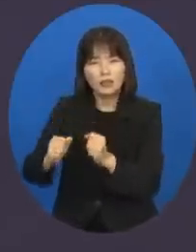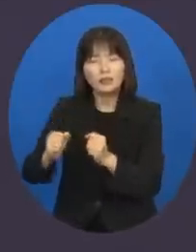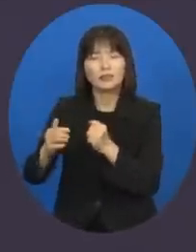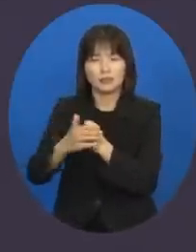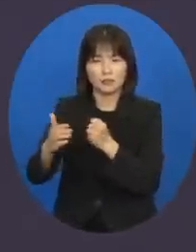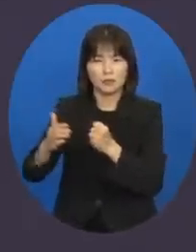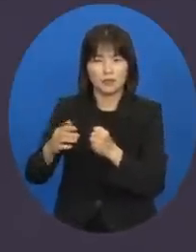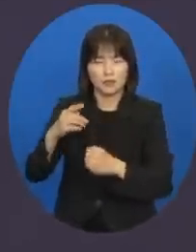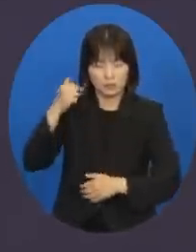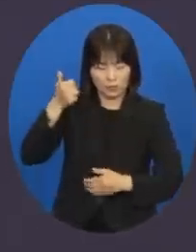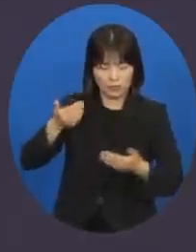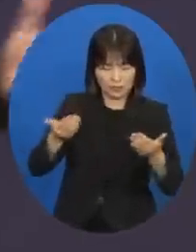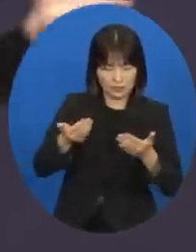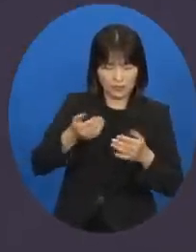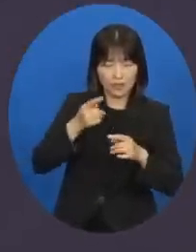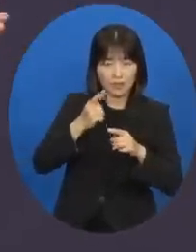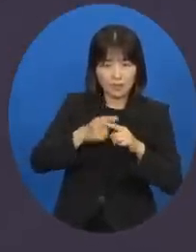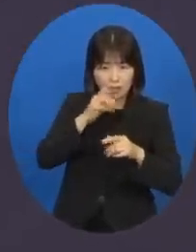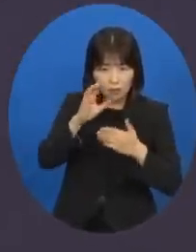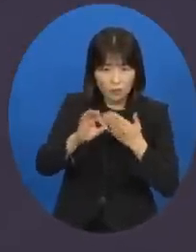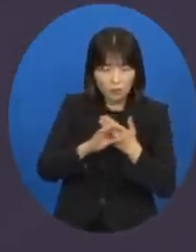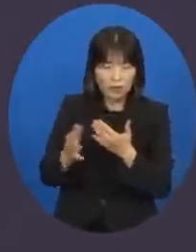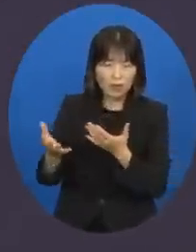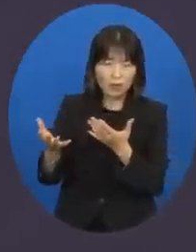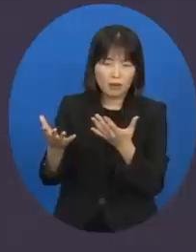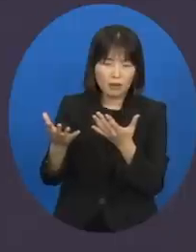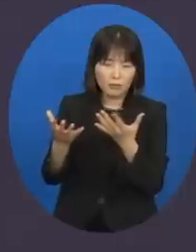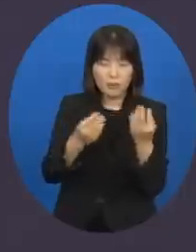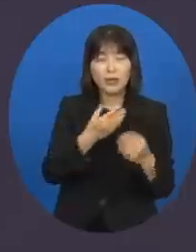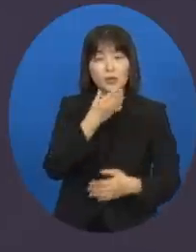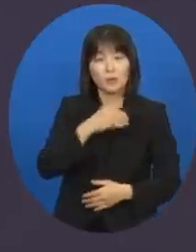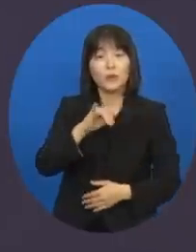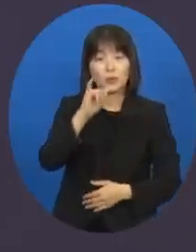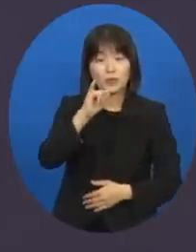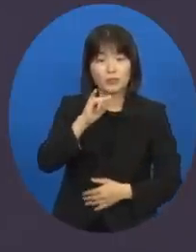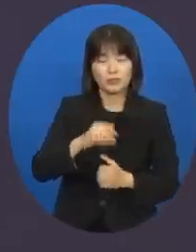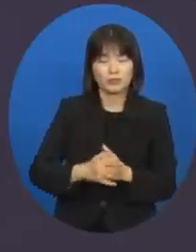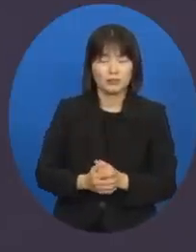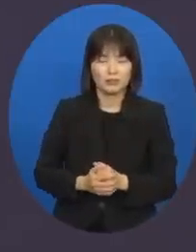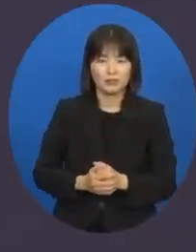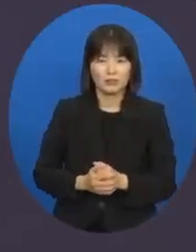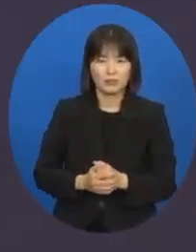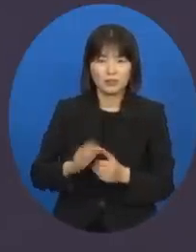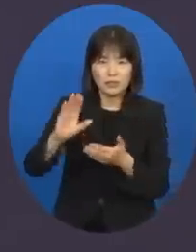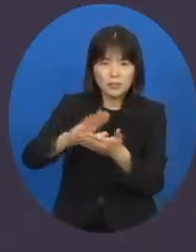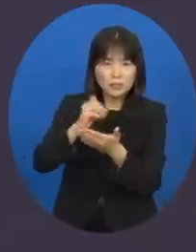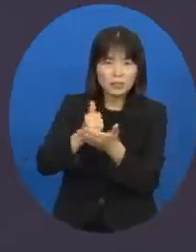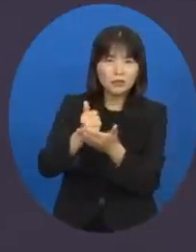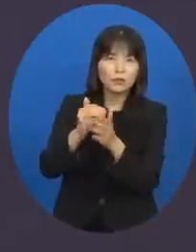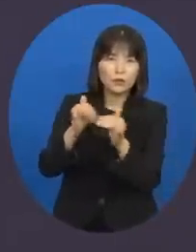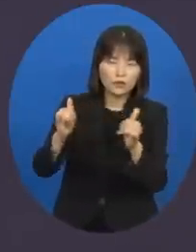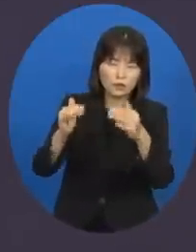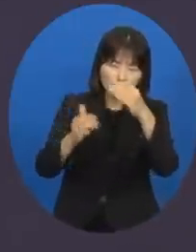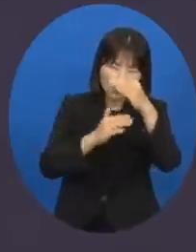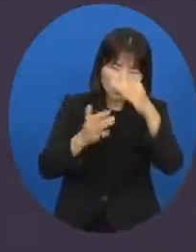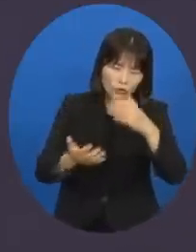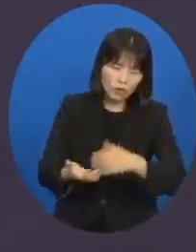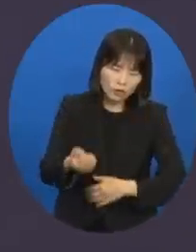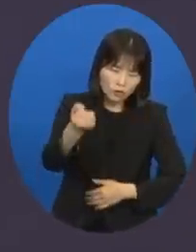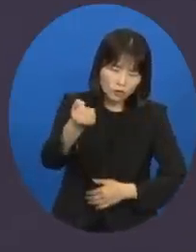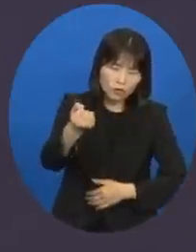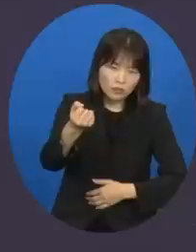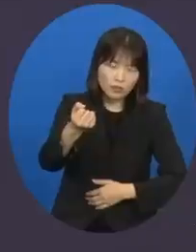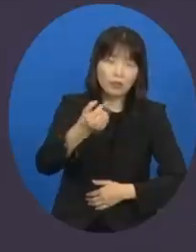목회를 하다 보니까요 많은 복이 있어요. 여러분 성도, 이 그리스도, 그리스도인이 성도가 누리는 복이